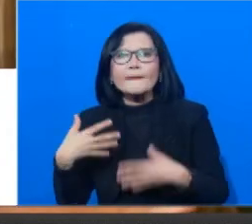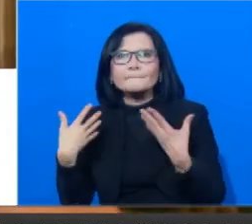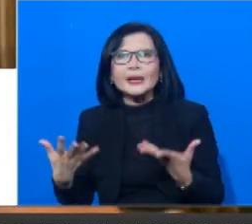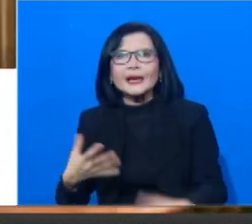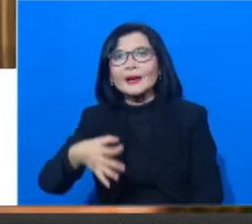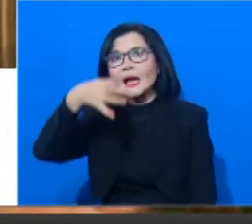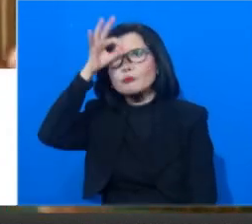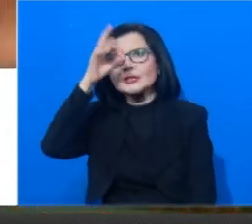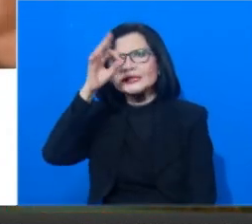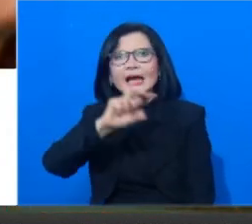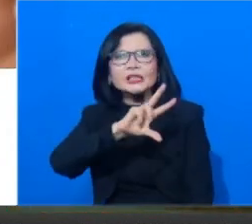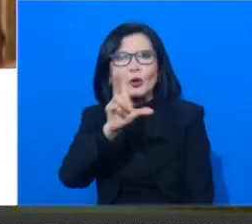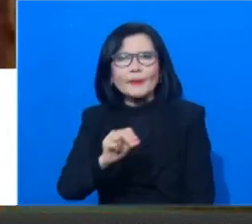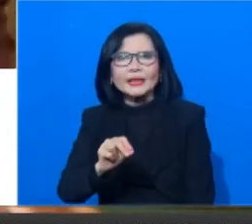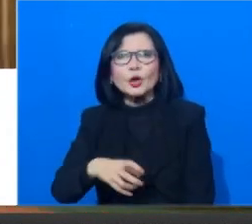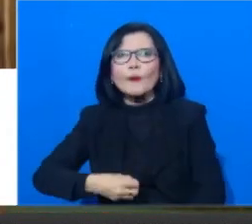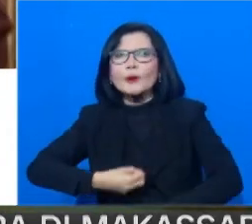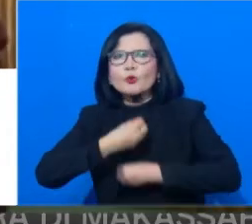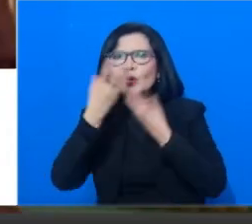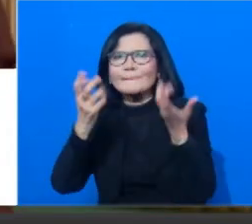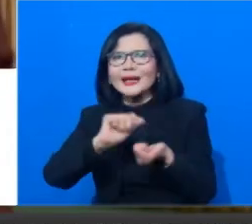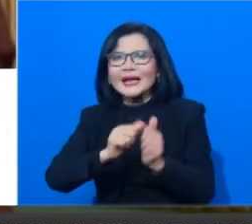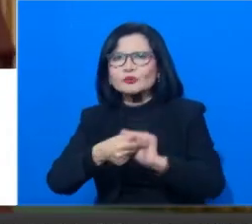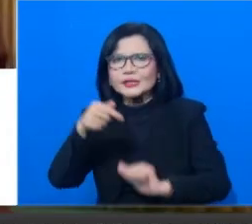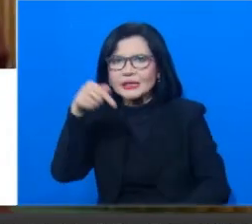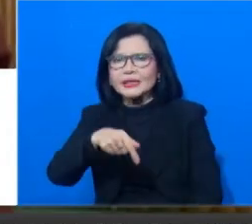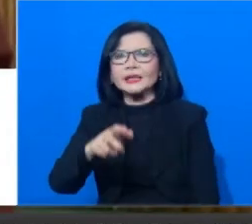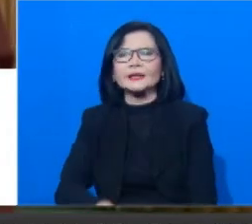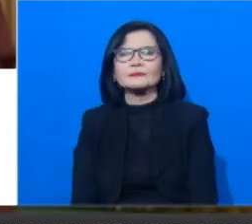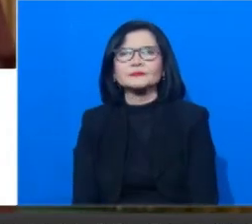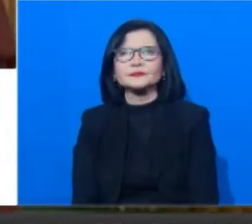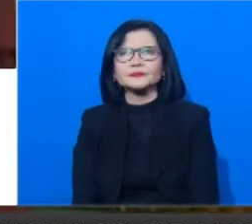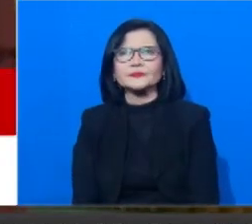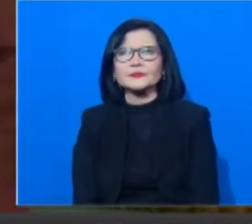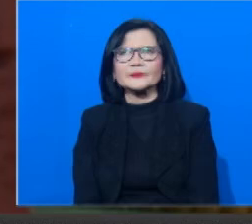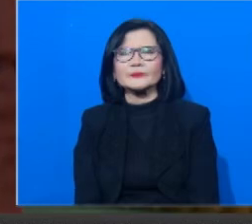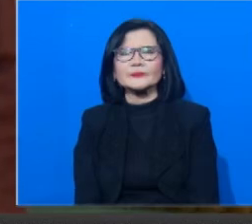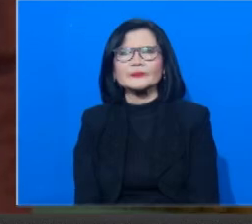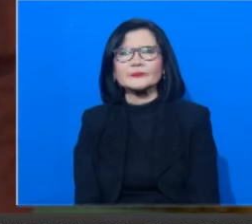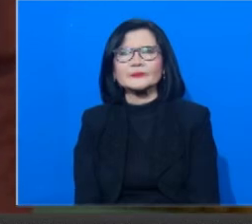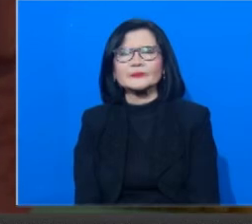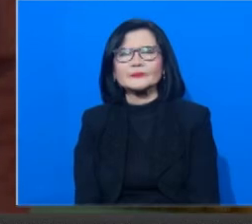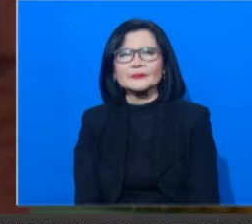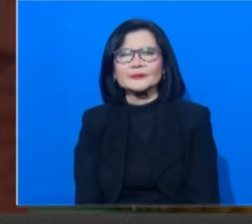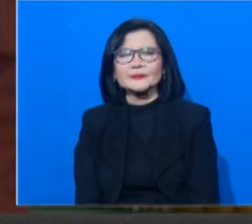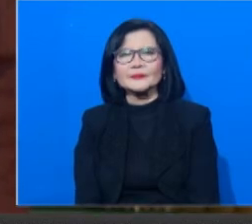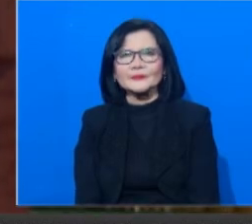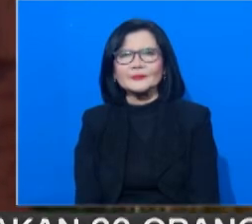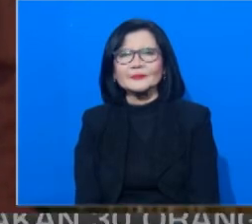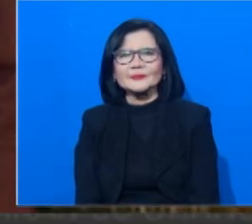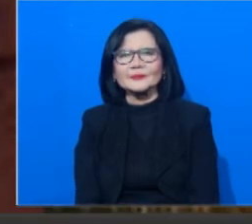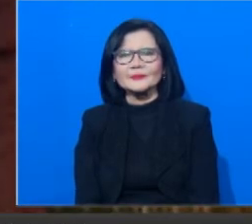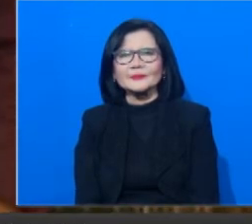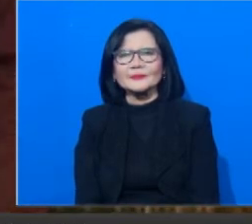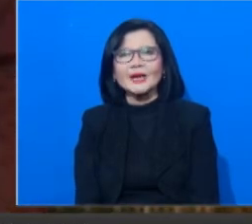Polda Jawa Barat untuk kemudian mengungkap dari kasus yang kemudian saat ini terjadi Vina dan juga Eki di Cirebon Kiki Haryadi Rusman Rusmana